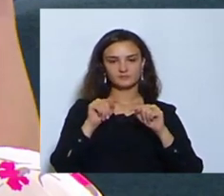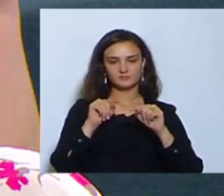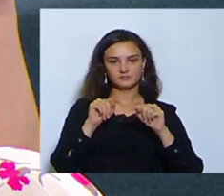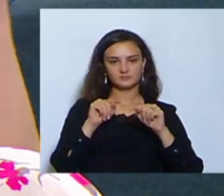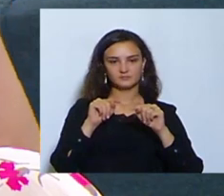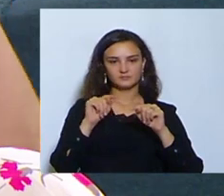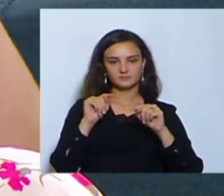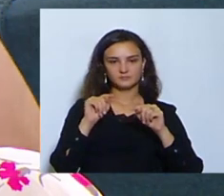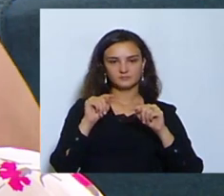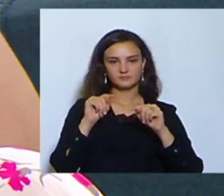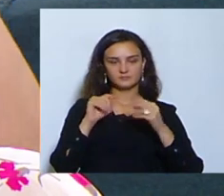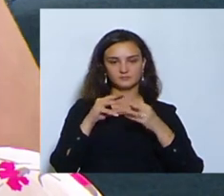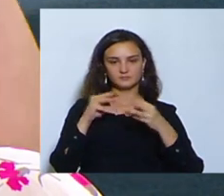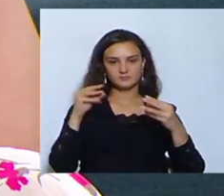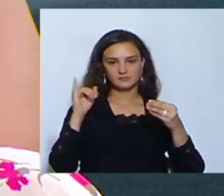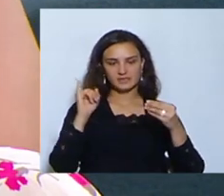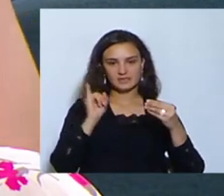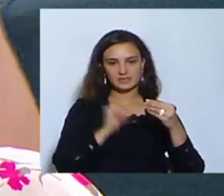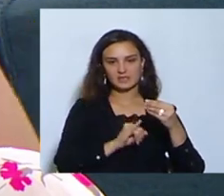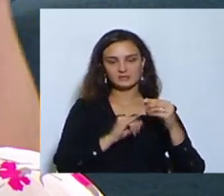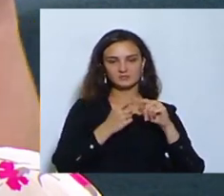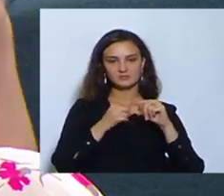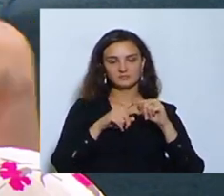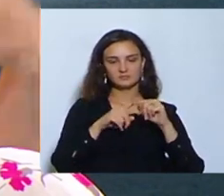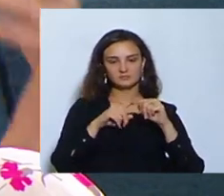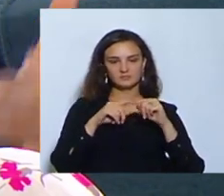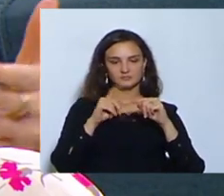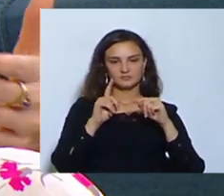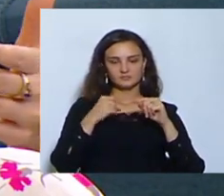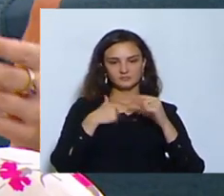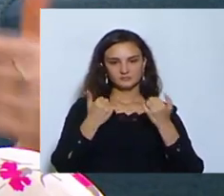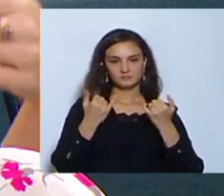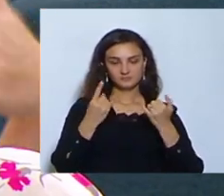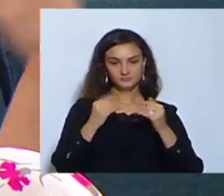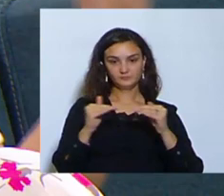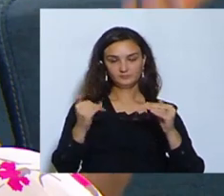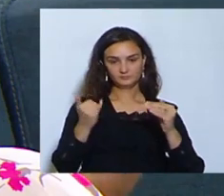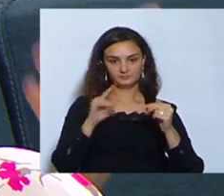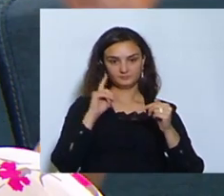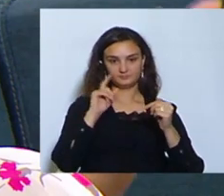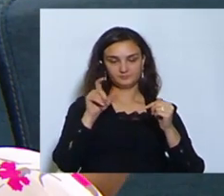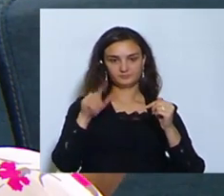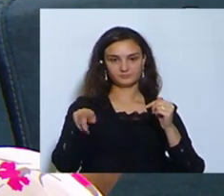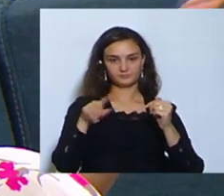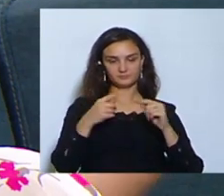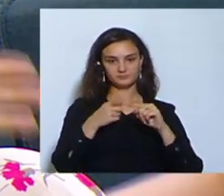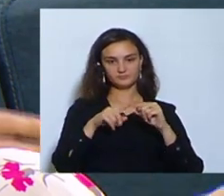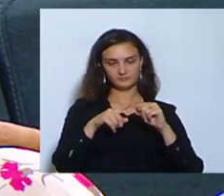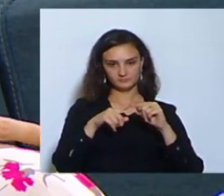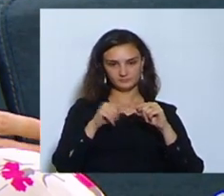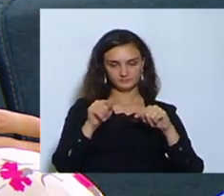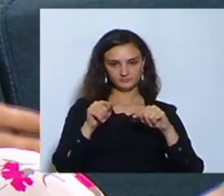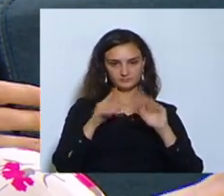ქონდა ბარბი თოჯინები, რომლებიც არის ძალიან ძალიან გამხდარი წვრილი თანამედროვე ბავშვები და ის ახალგაზრდა თაობა, რომელიც